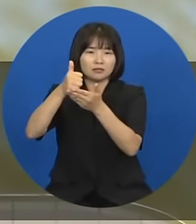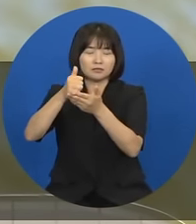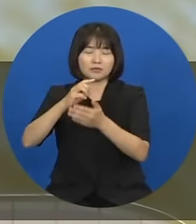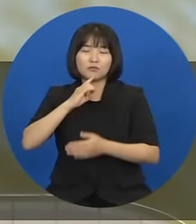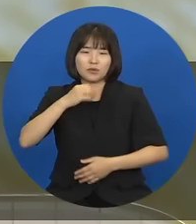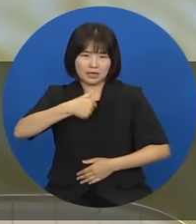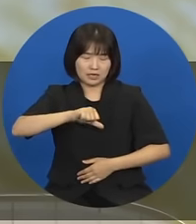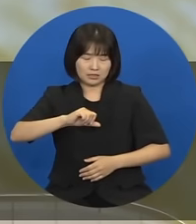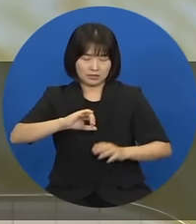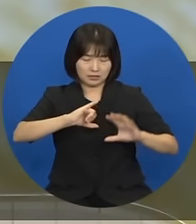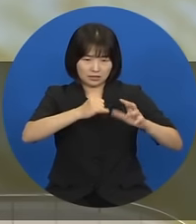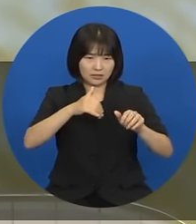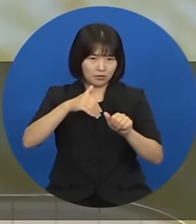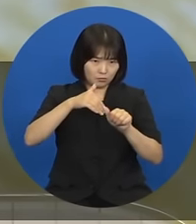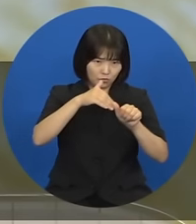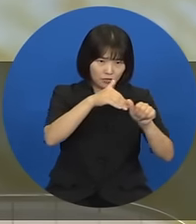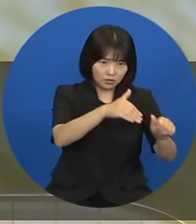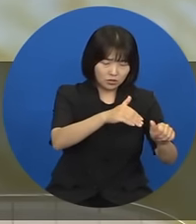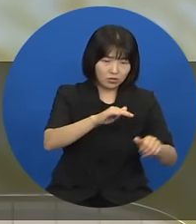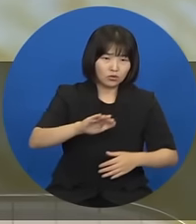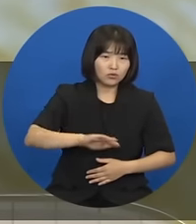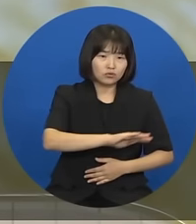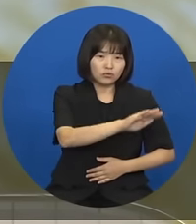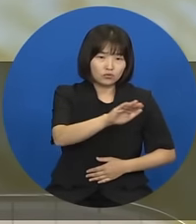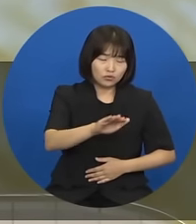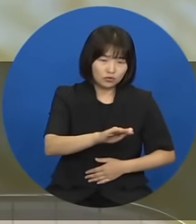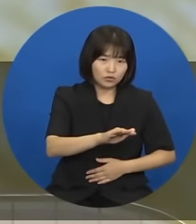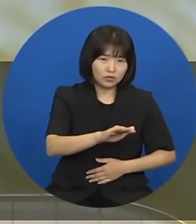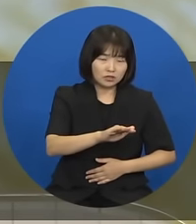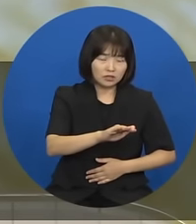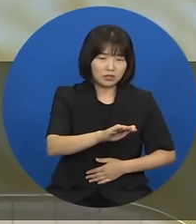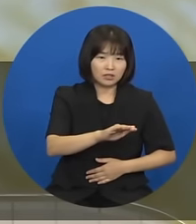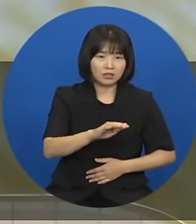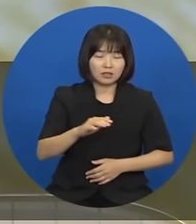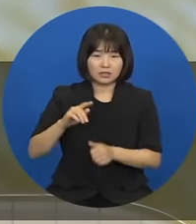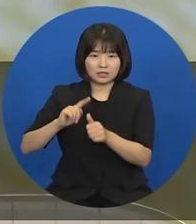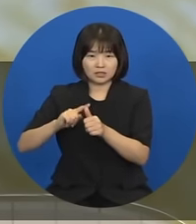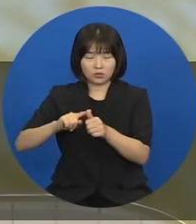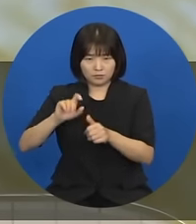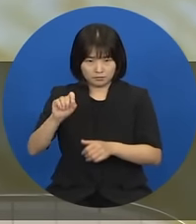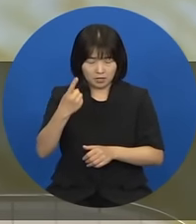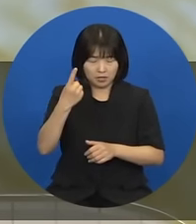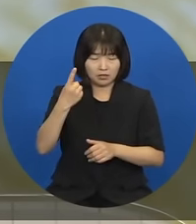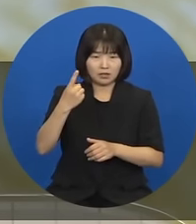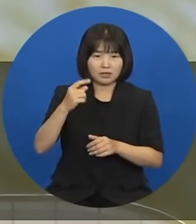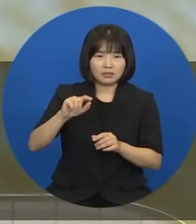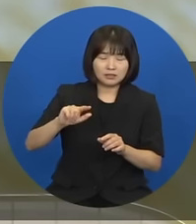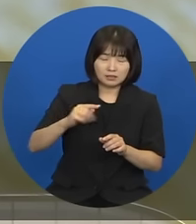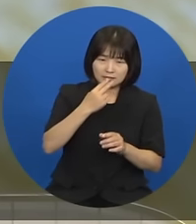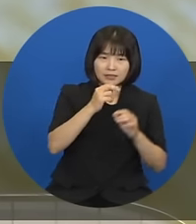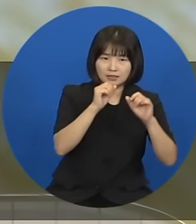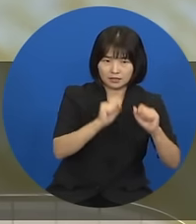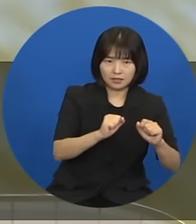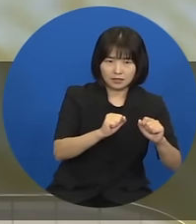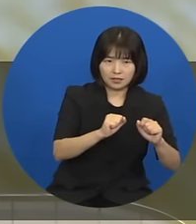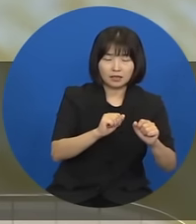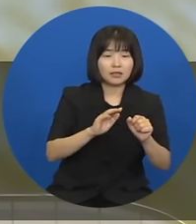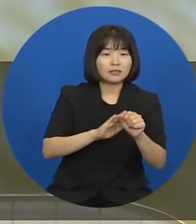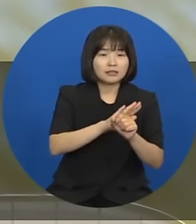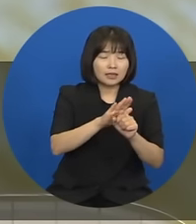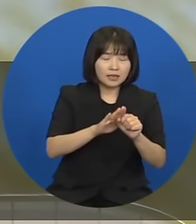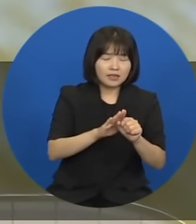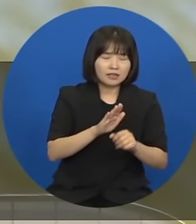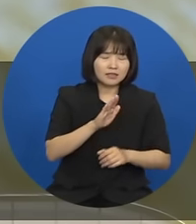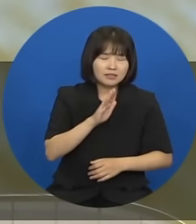외아들을 세상에 보내주셔서 우리로 하여금 그로 말미암아 살게 해주신 것입니다. 사랑은 이